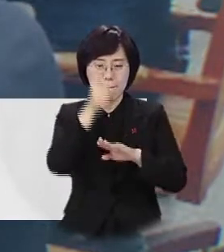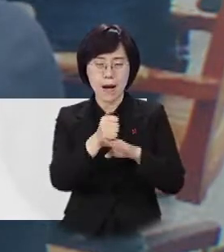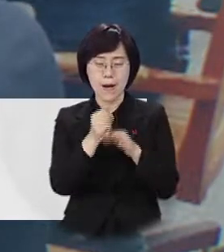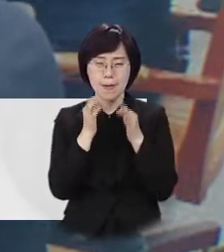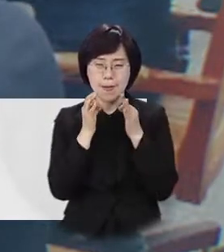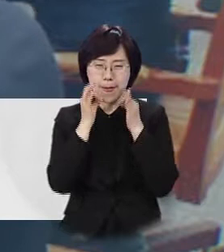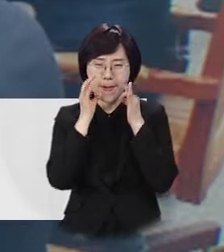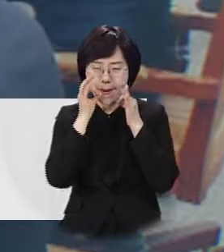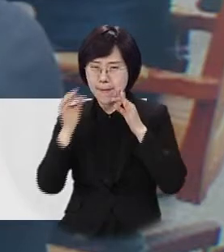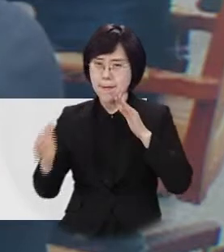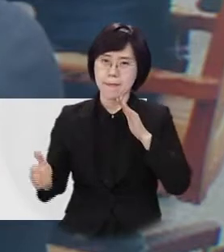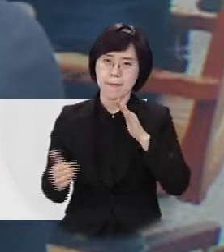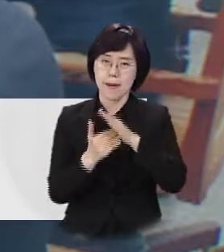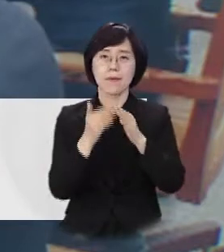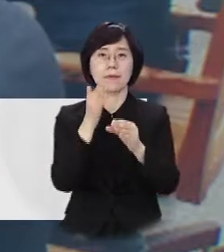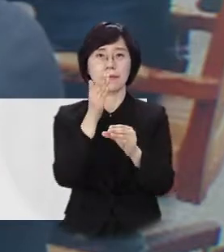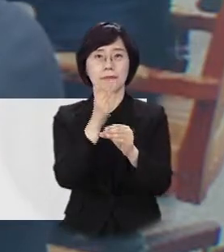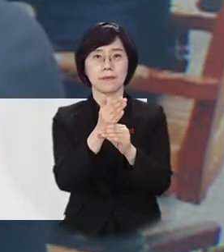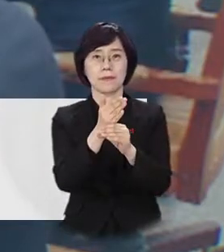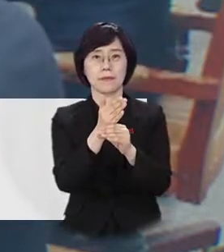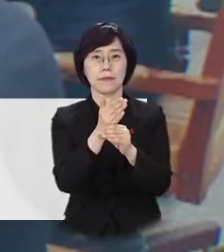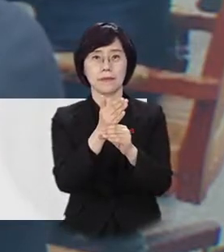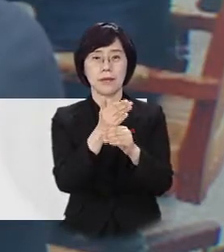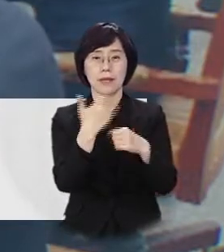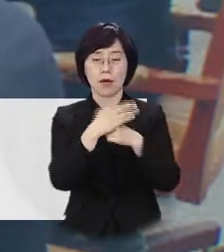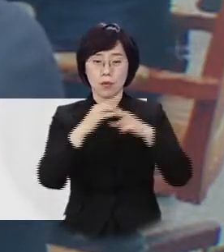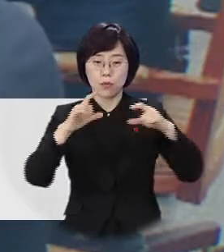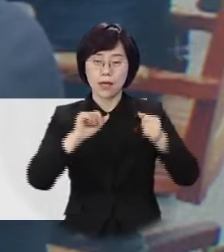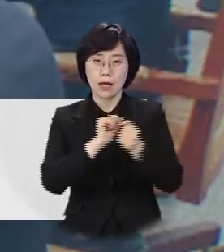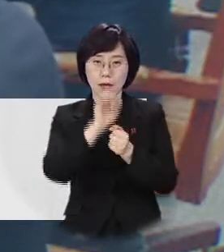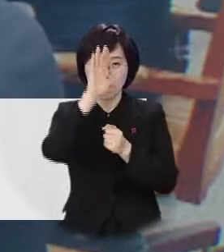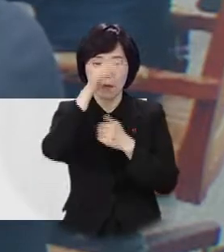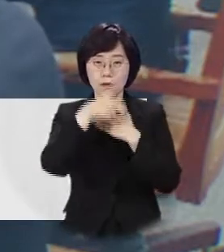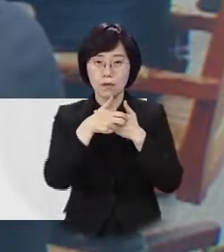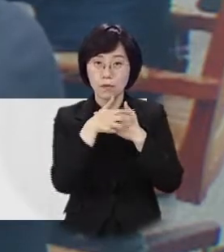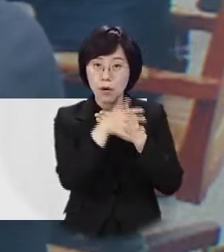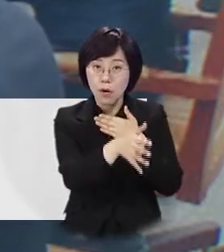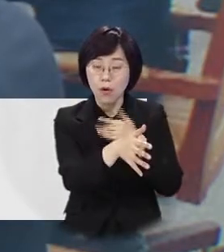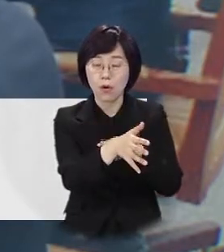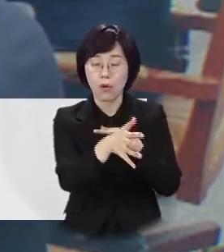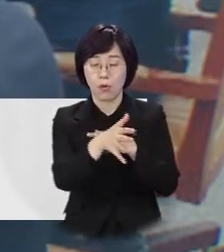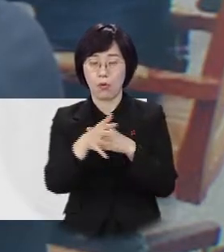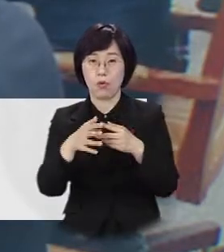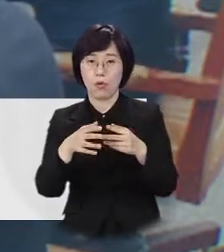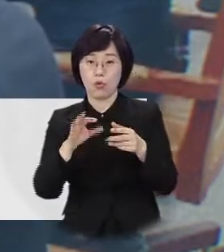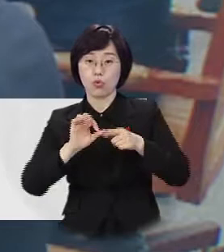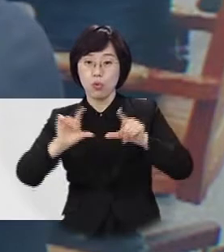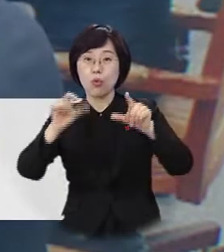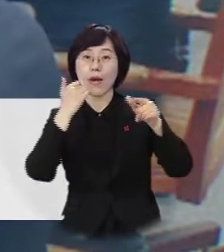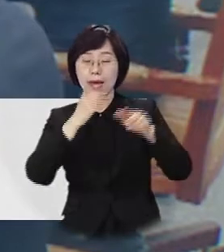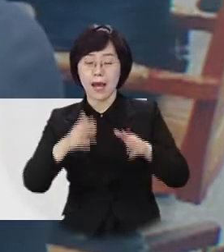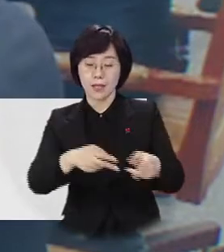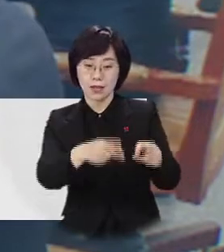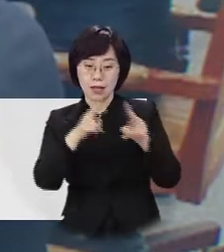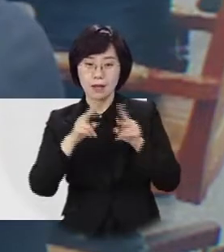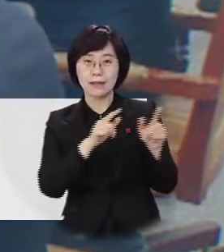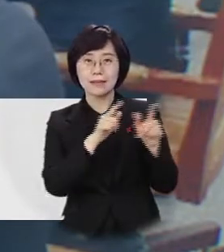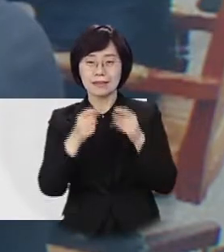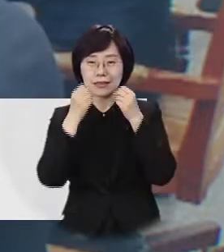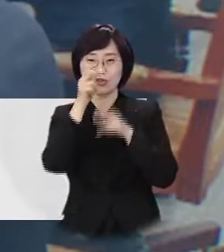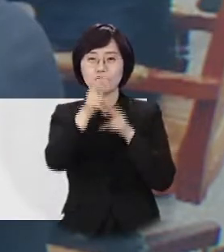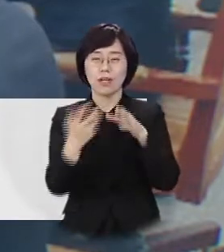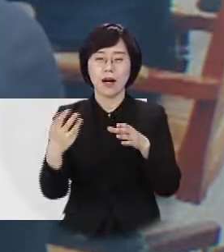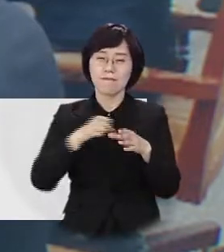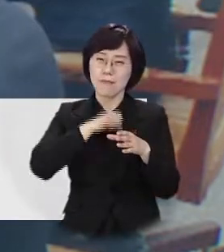막바지 총력전을 펼치고 있습니다. 대경권 감염병원과 동해안대교 건설 등 신규 사업 반영